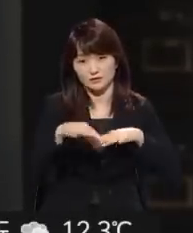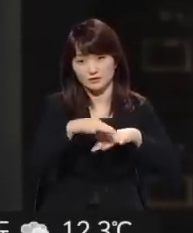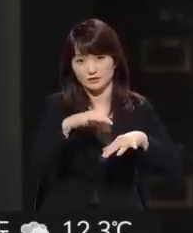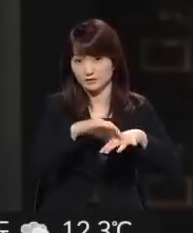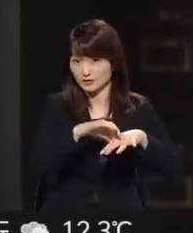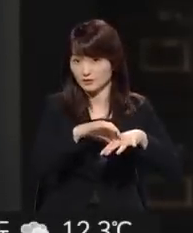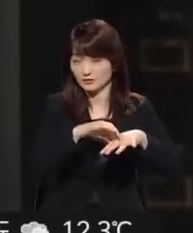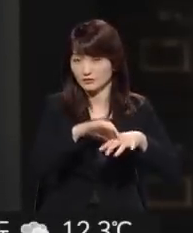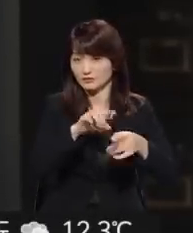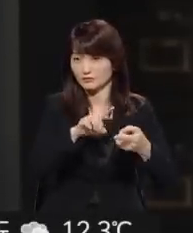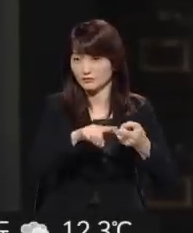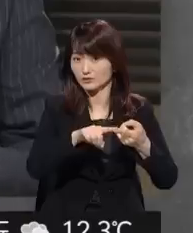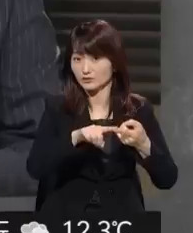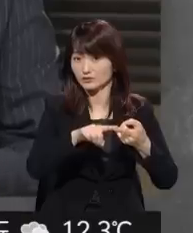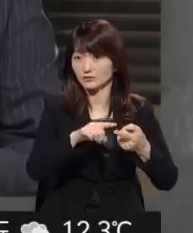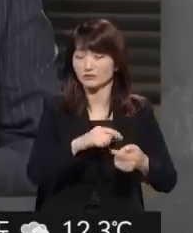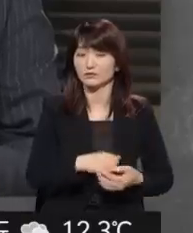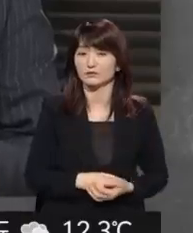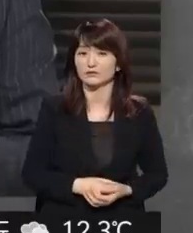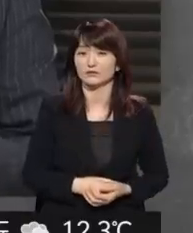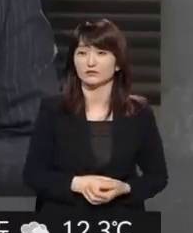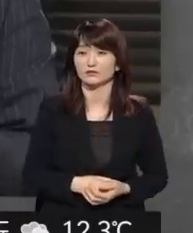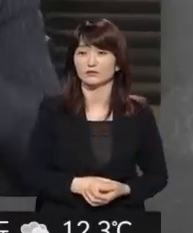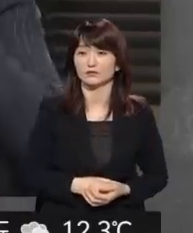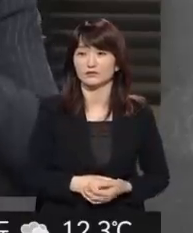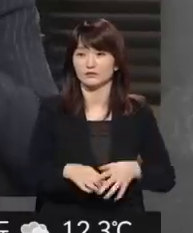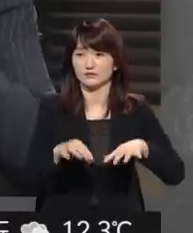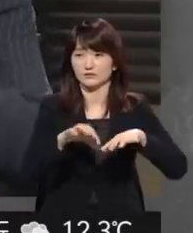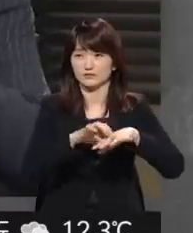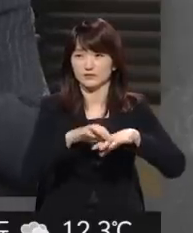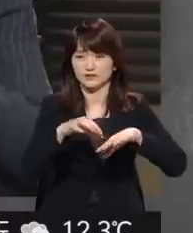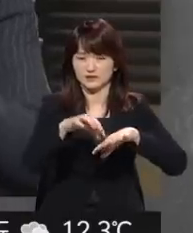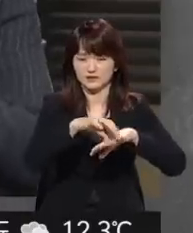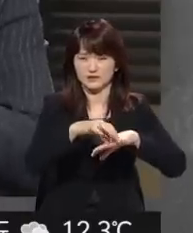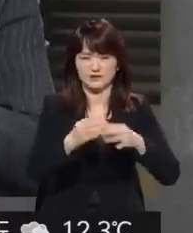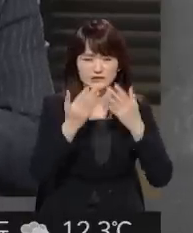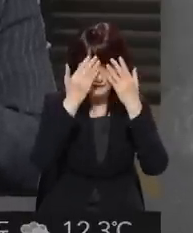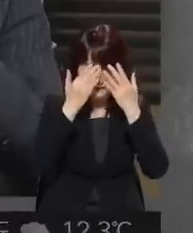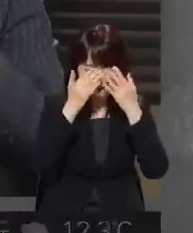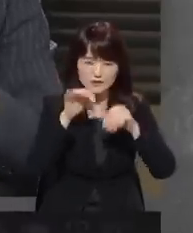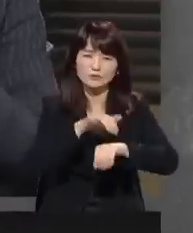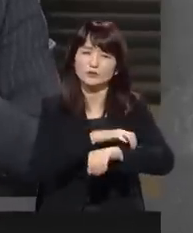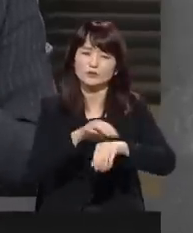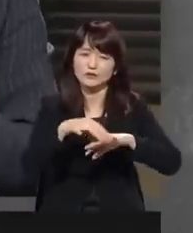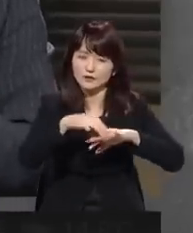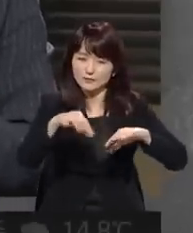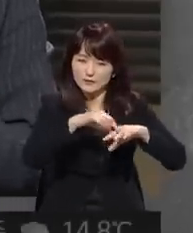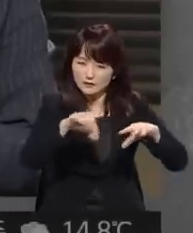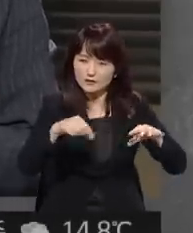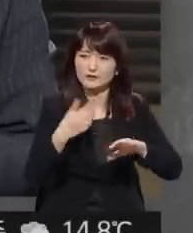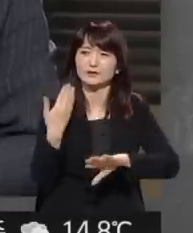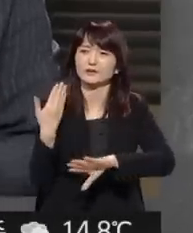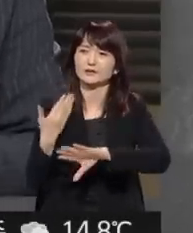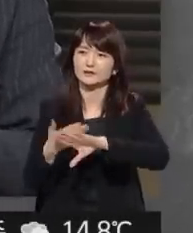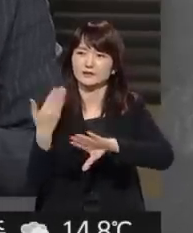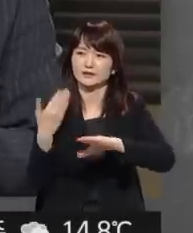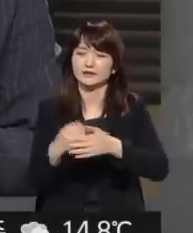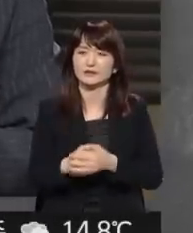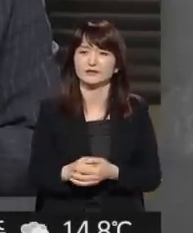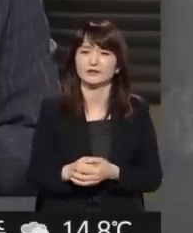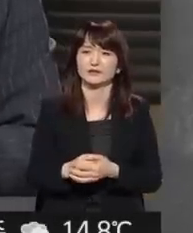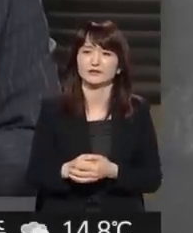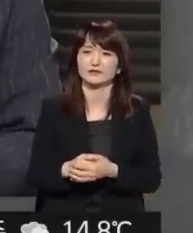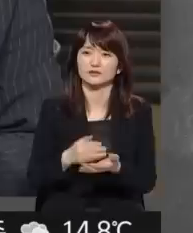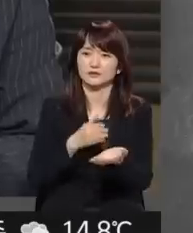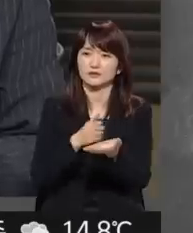다 착용을 하고 계세요 저는 이제이 반지는 의외로 씻을 때 불편하니까 빼는데 다른 악세서리 종류 같은 거는 안 빼는